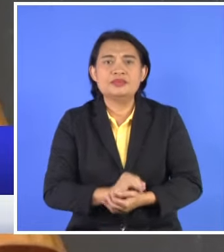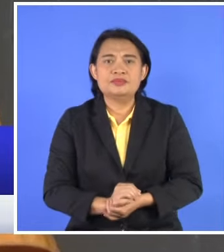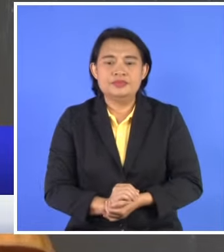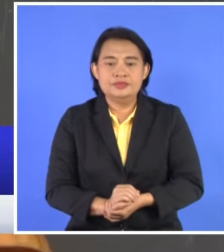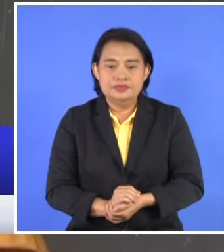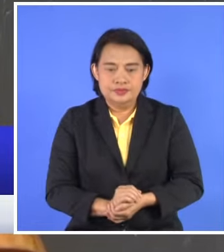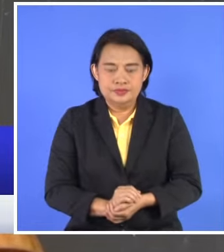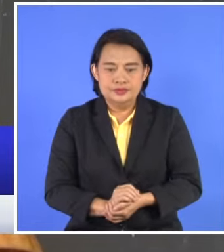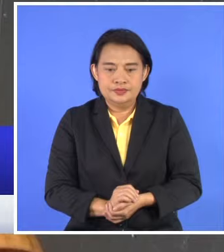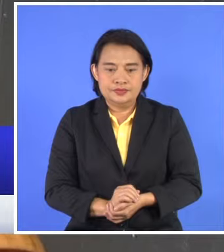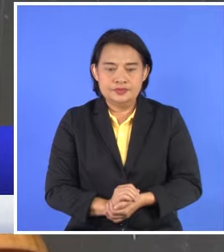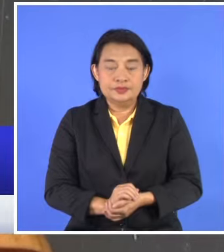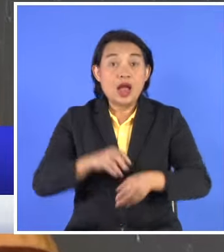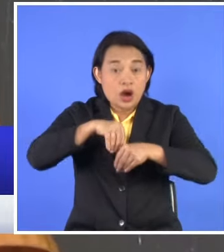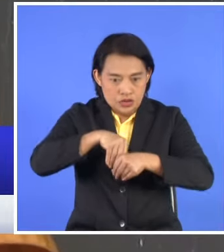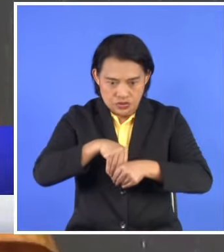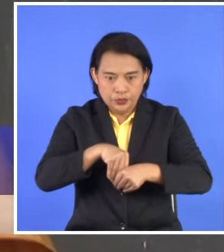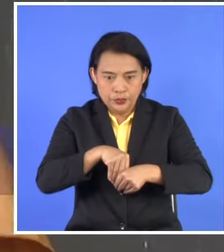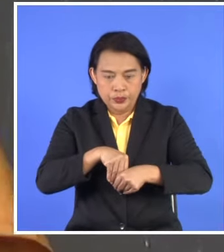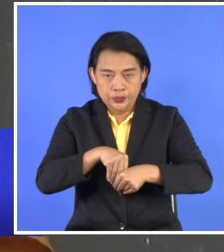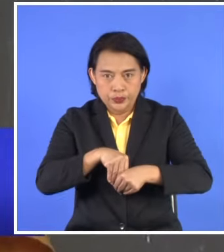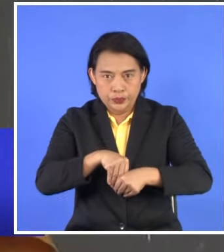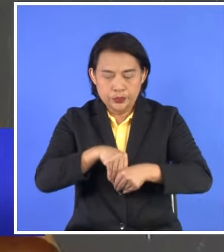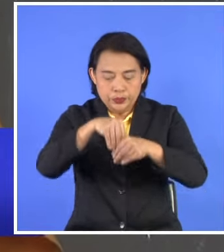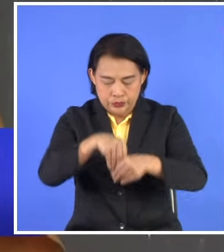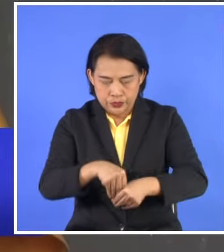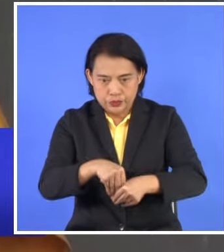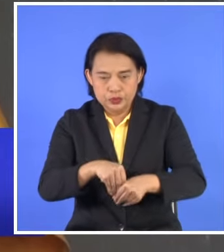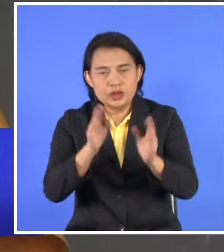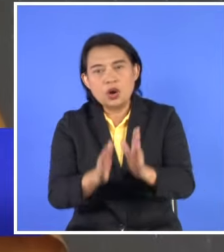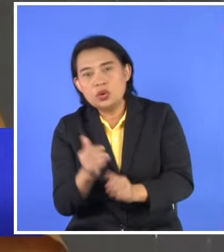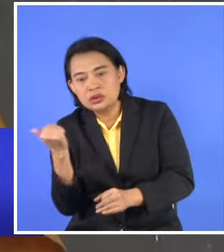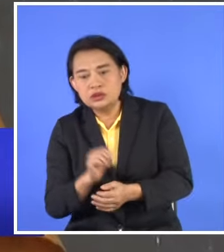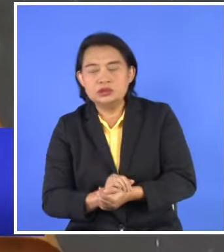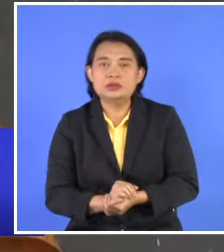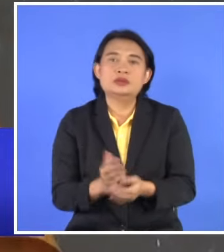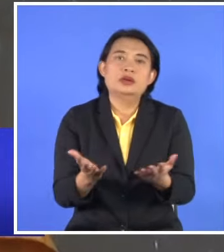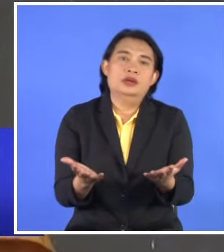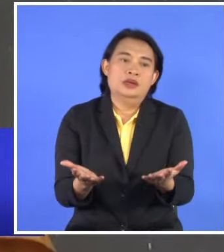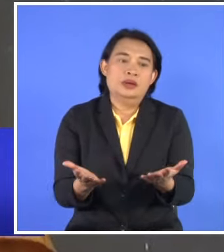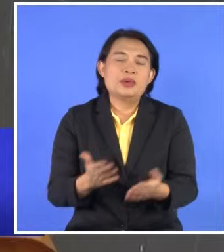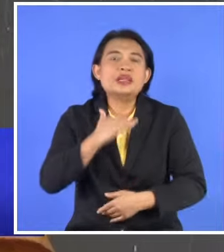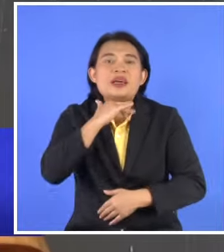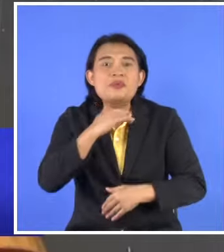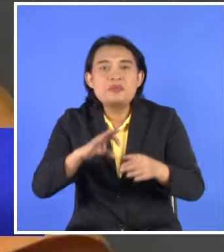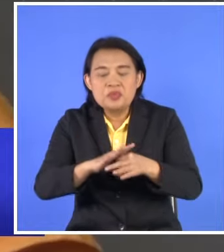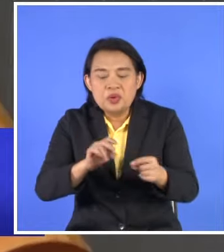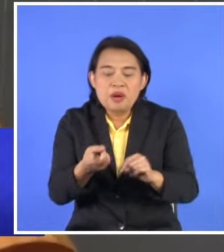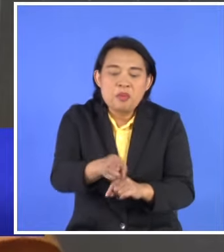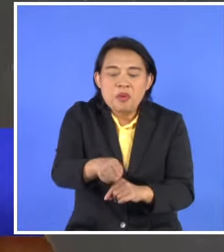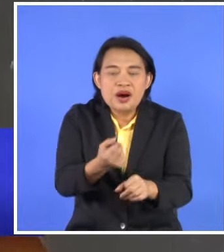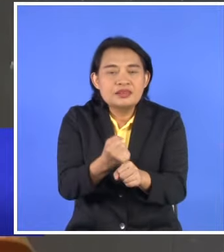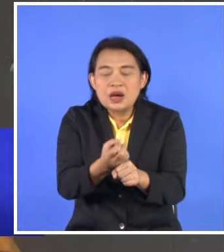ถ้าอยู่ที่คอกหรือว่าอยู่ที่คนอื่นผ่านนี้คงจะเป็นหมูกระทะเสียแล้วอ่ะ